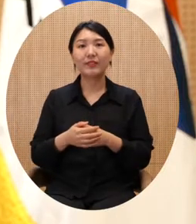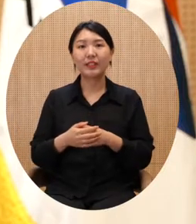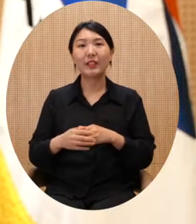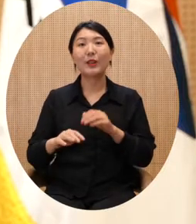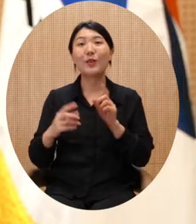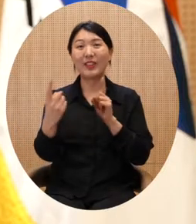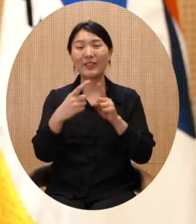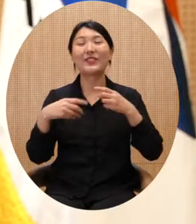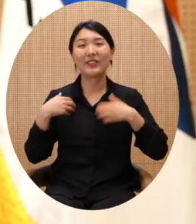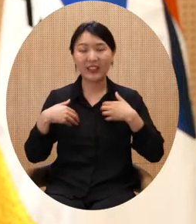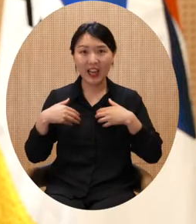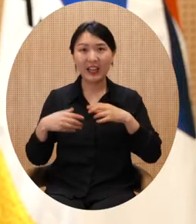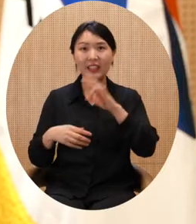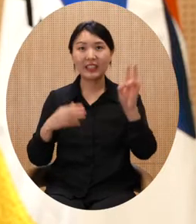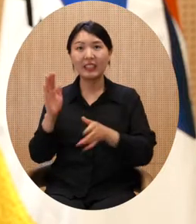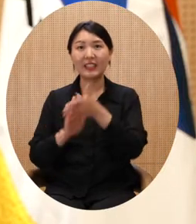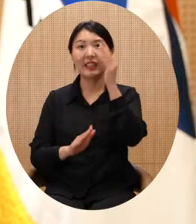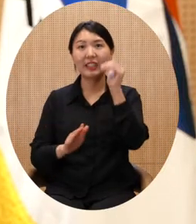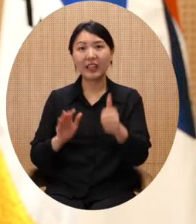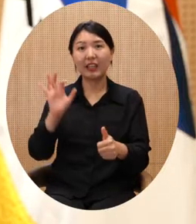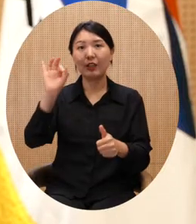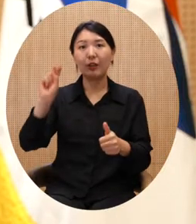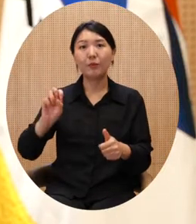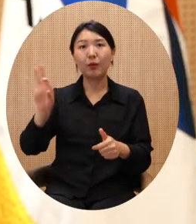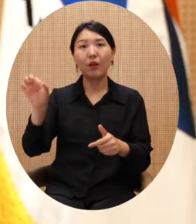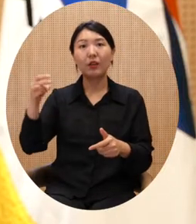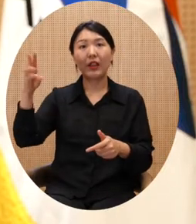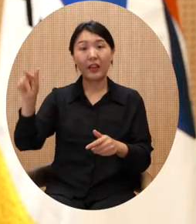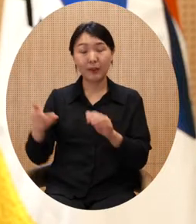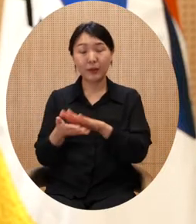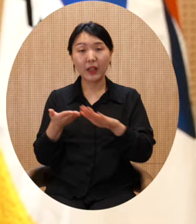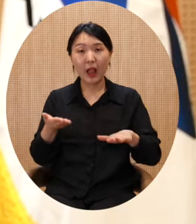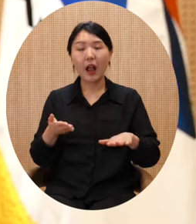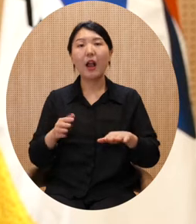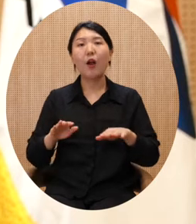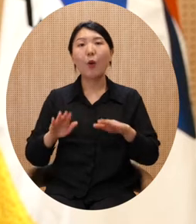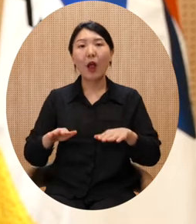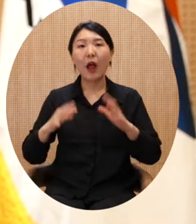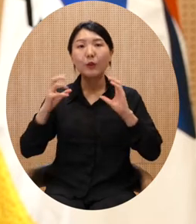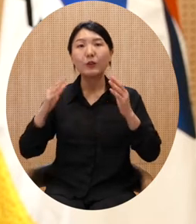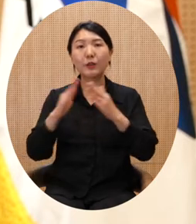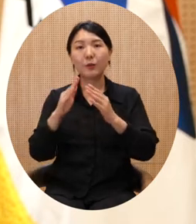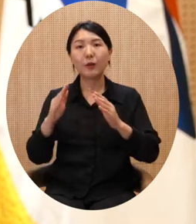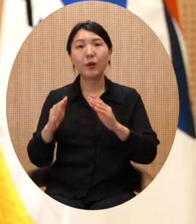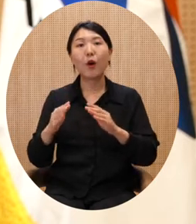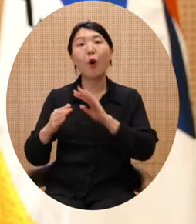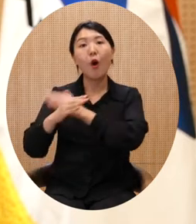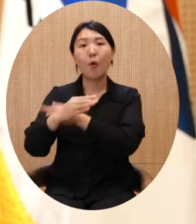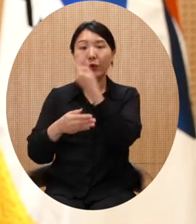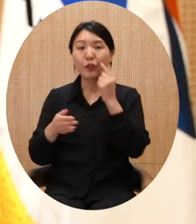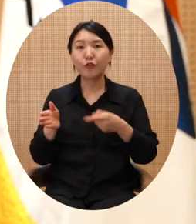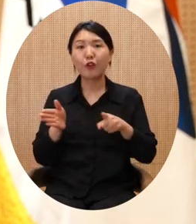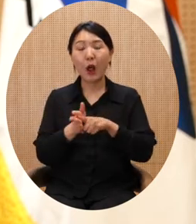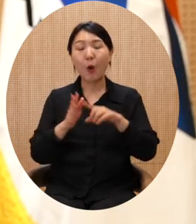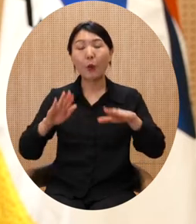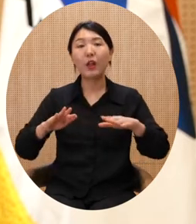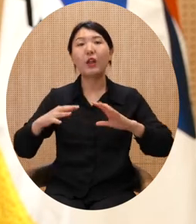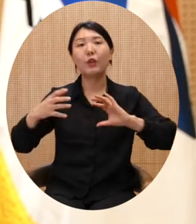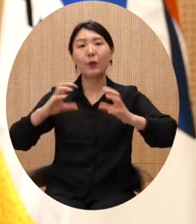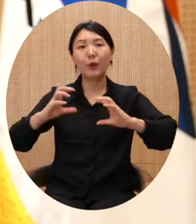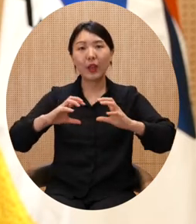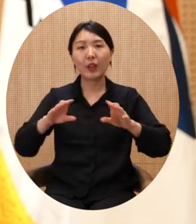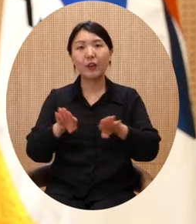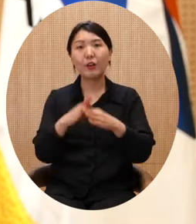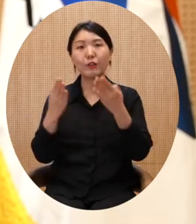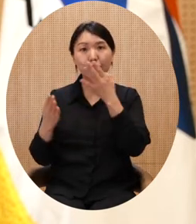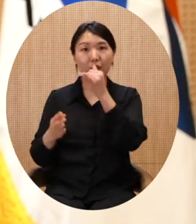여러분 반갑습니다. 시흥시장 임병택입니다. 먼저 아동주거권 보장을 위한 정책토론회가 개최될